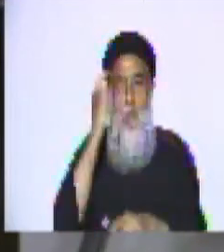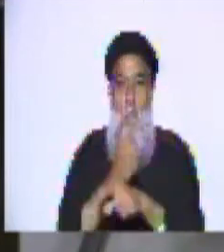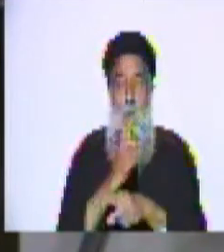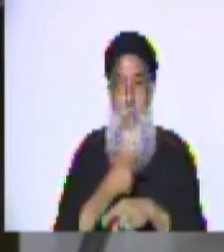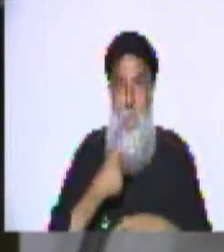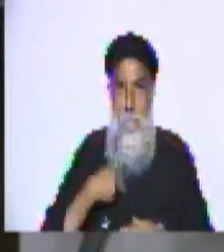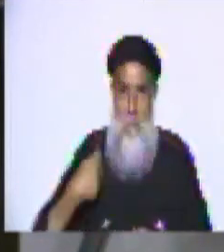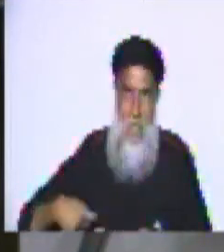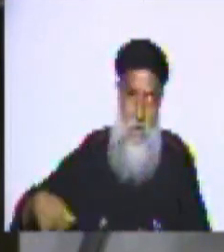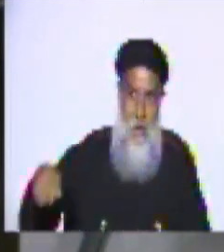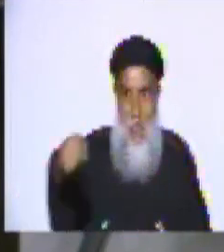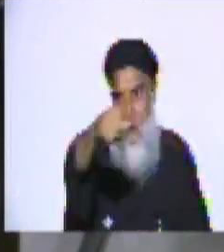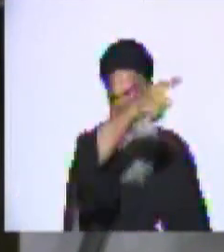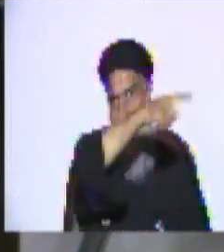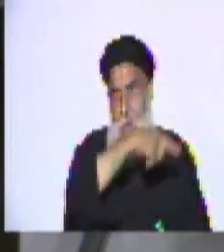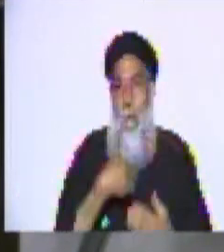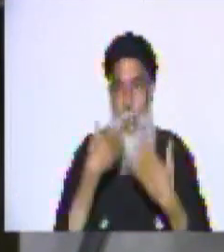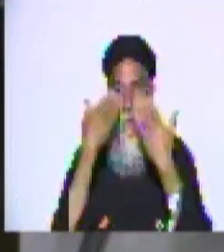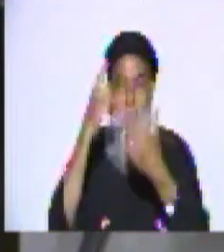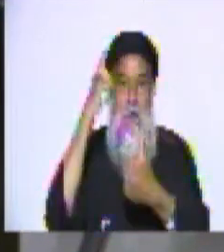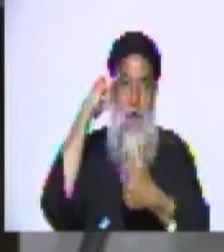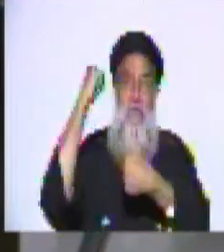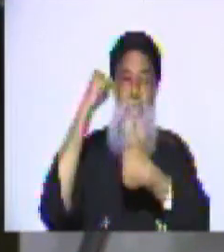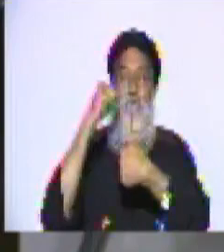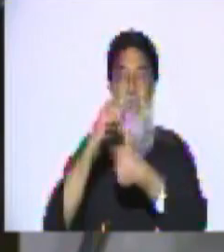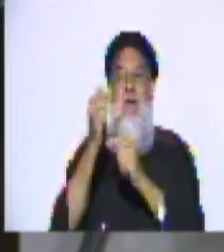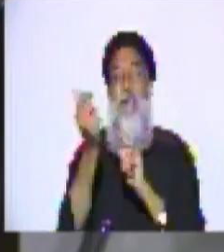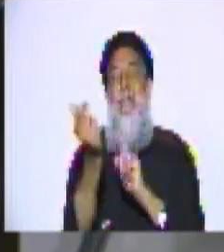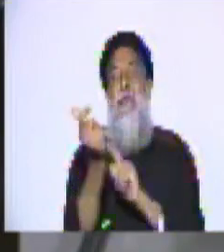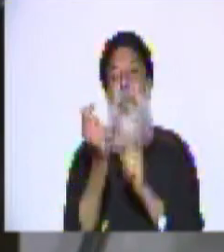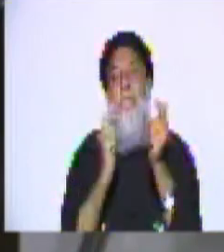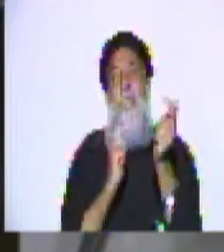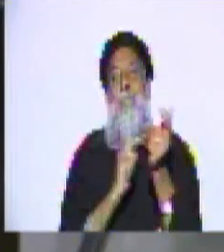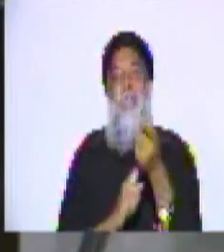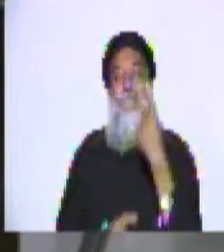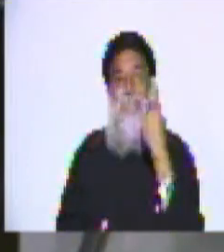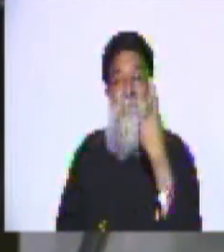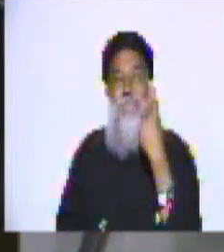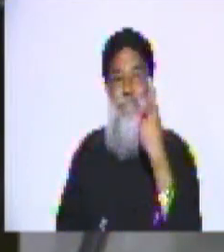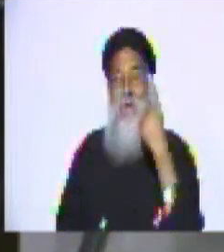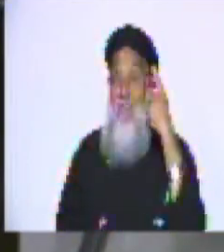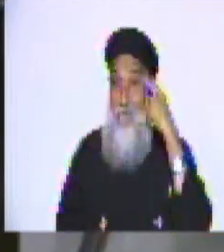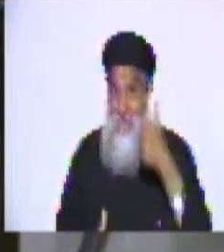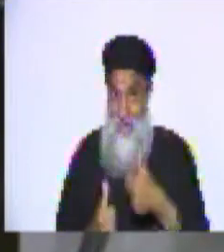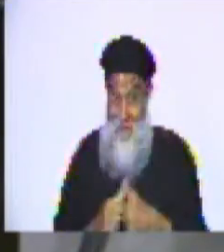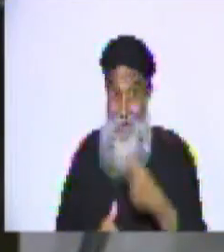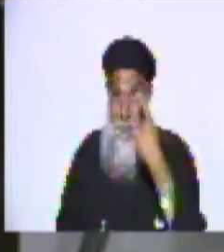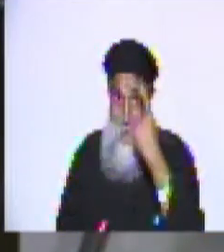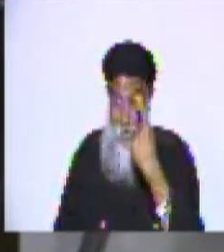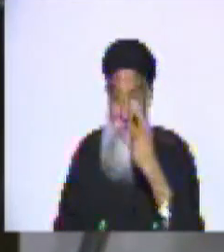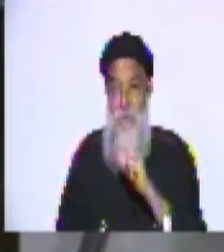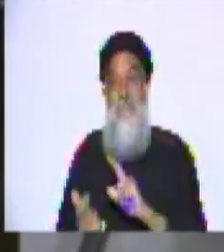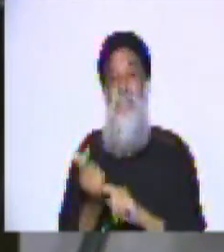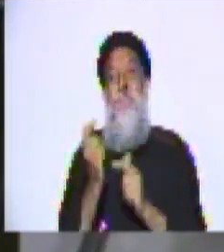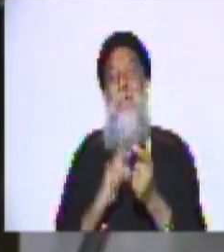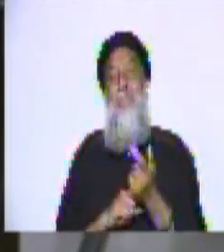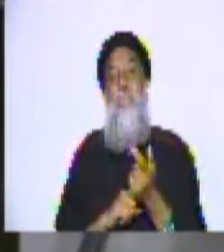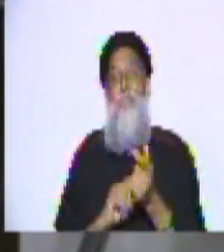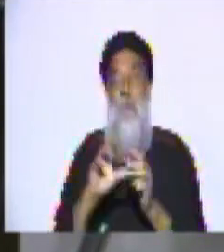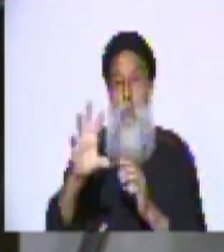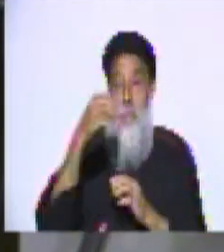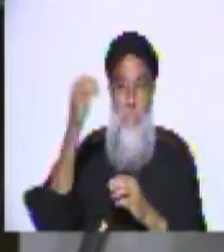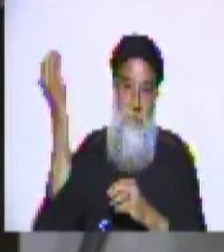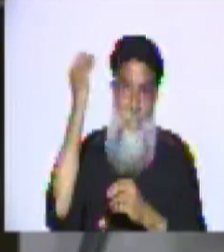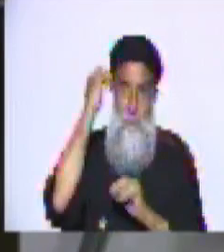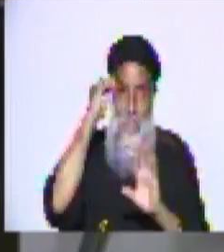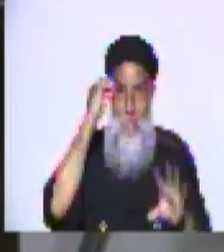أما نحن فلنا فكر المسيح. جميلة يعني الفكر اللي اتنقل